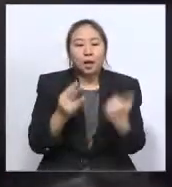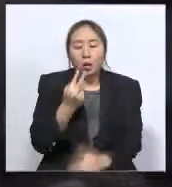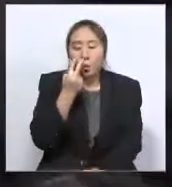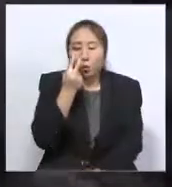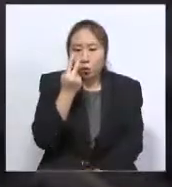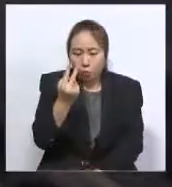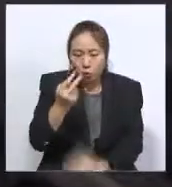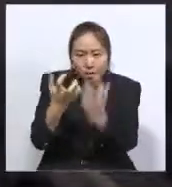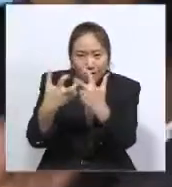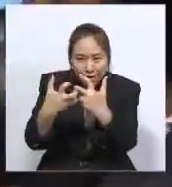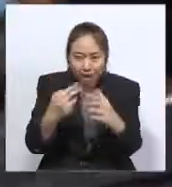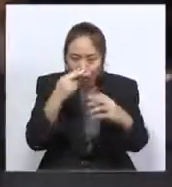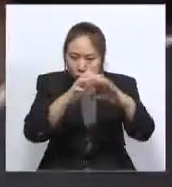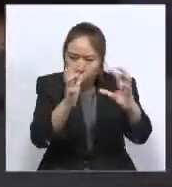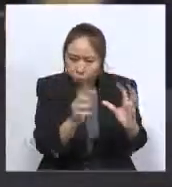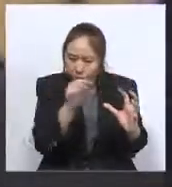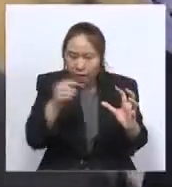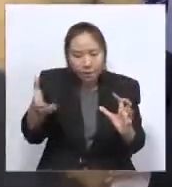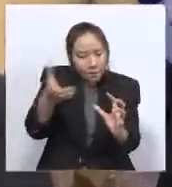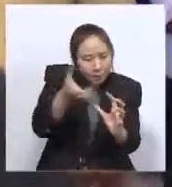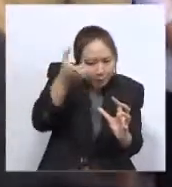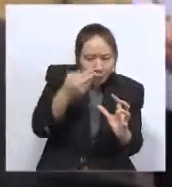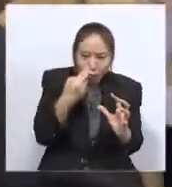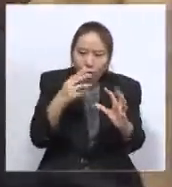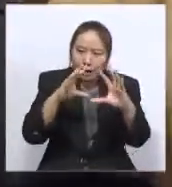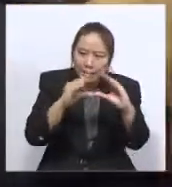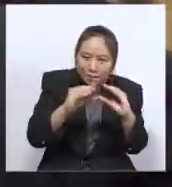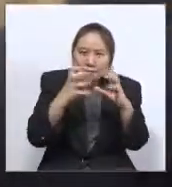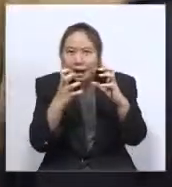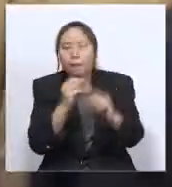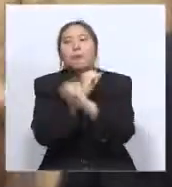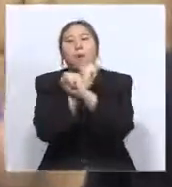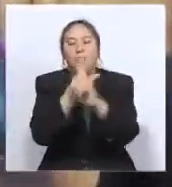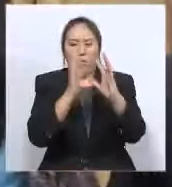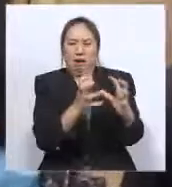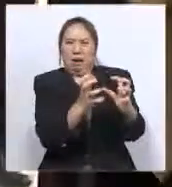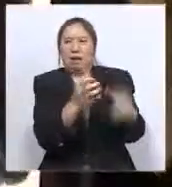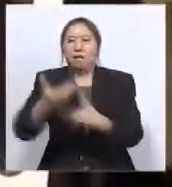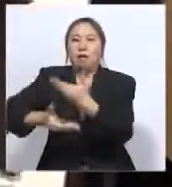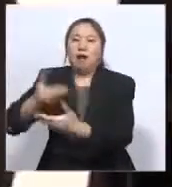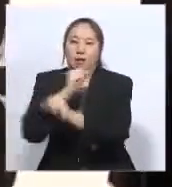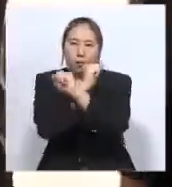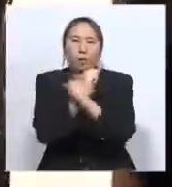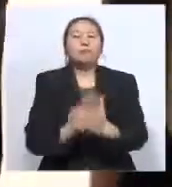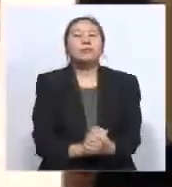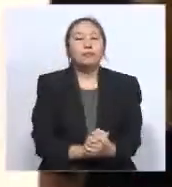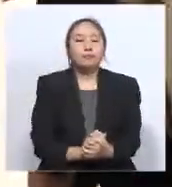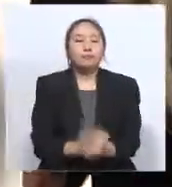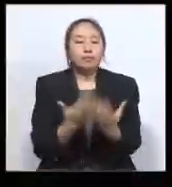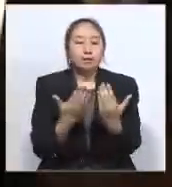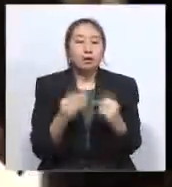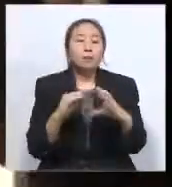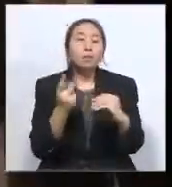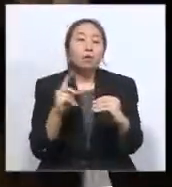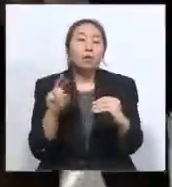การสุกของทุเรียนเพื่อป้องกันการนำทุเรียนอ่อนมาจำหน่ายสำหรับวาระการประชุมคณะรัฐมนตรีในวัน